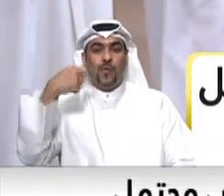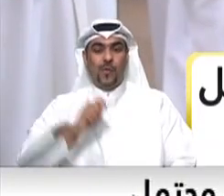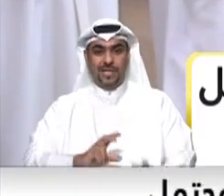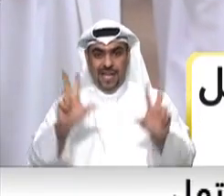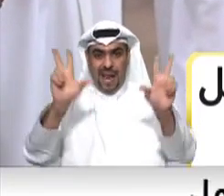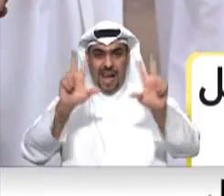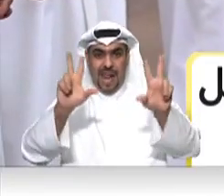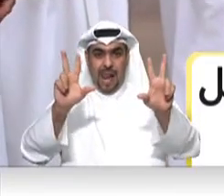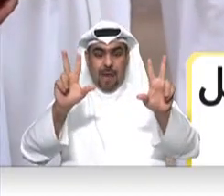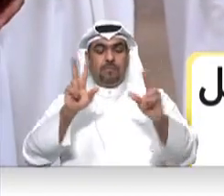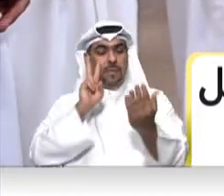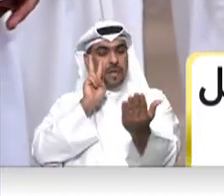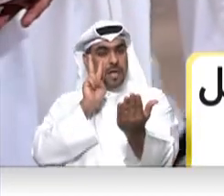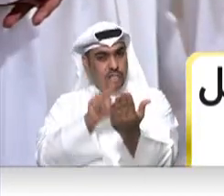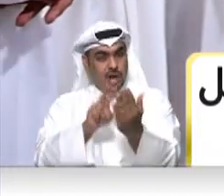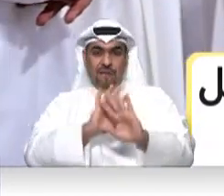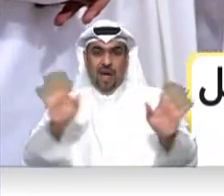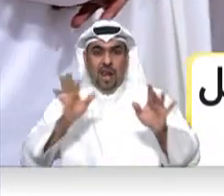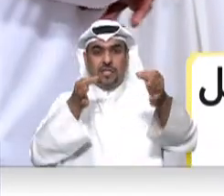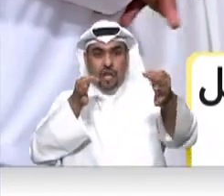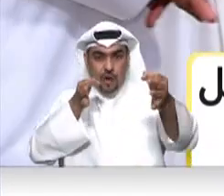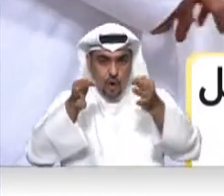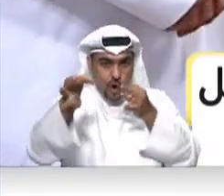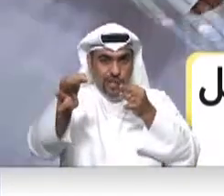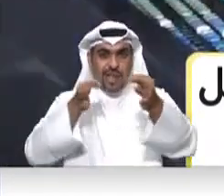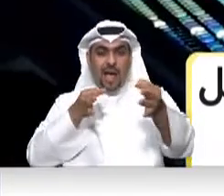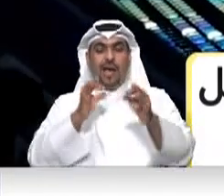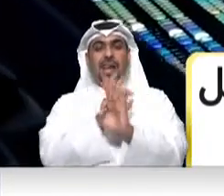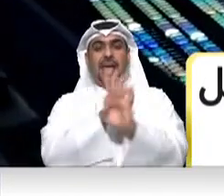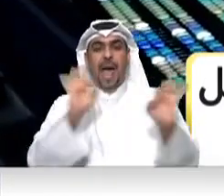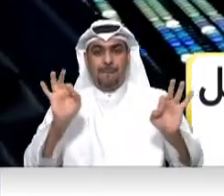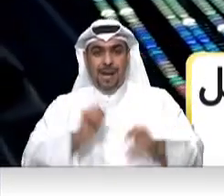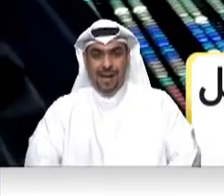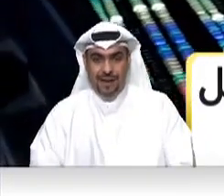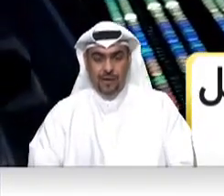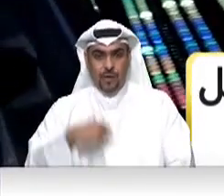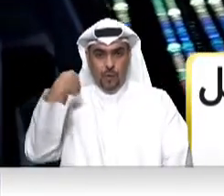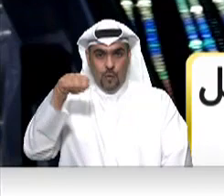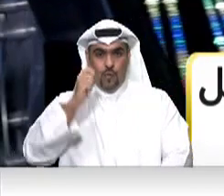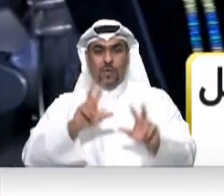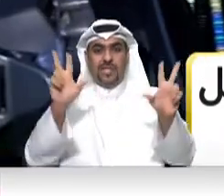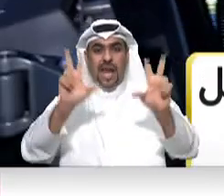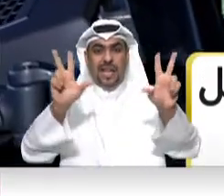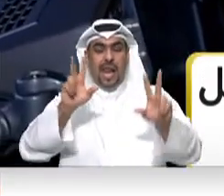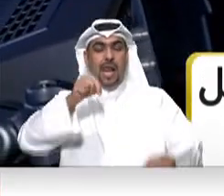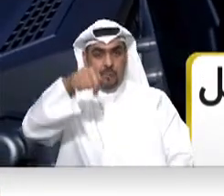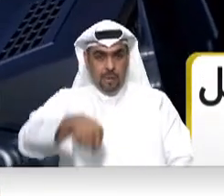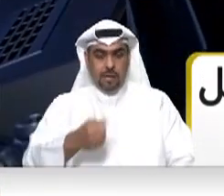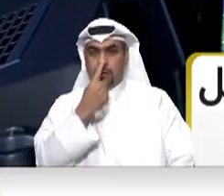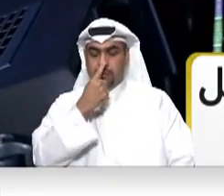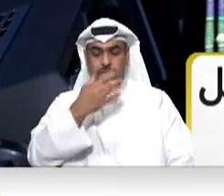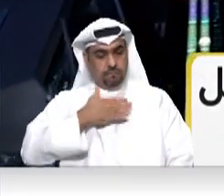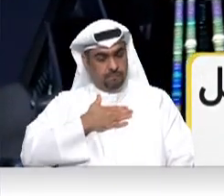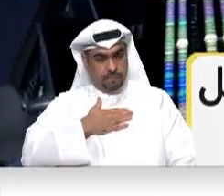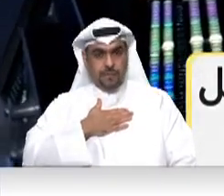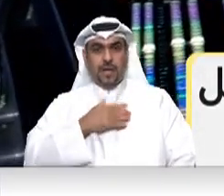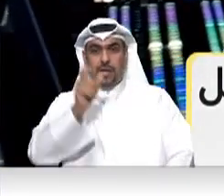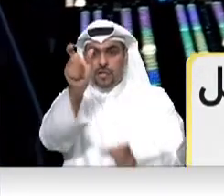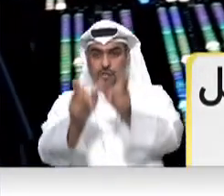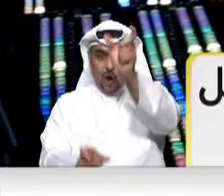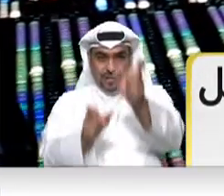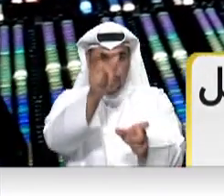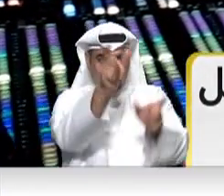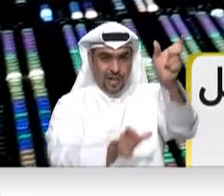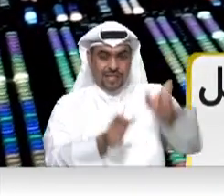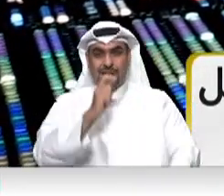المتكامله لتغطيه الانتخابات حيث اعرب عن التزام الوزاره بتقديم الدعم الكامل والتسهيلات للاعلاميين